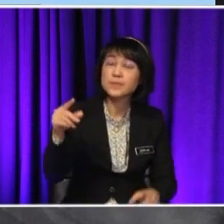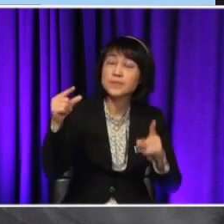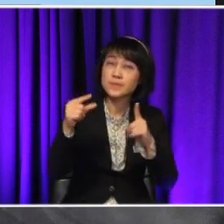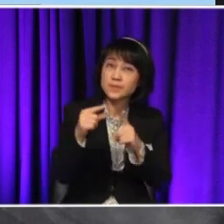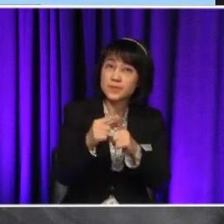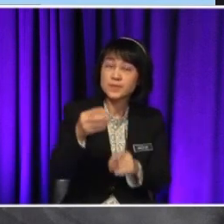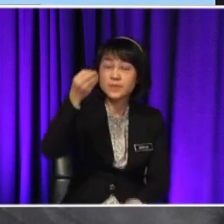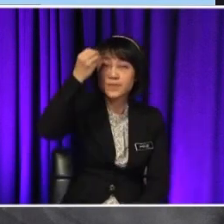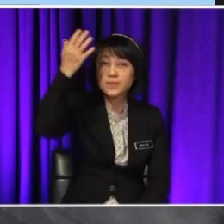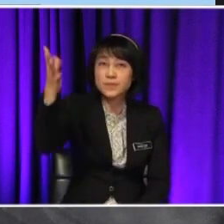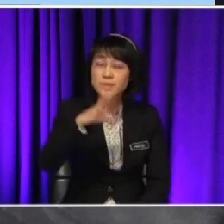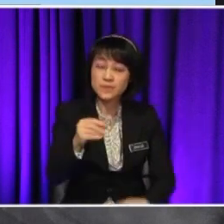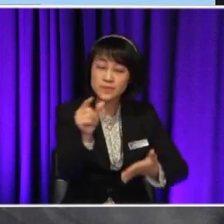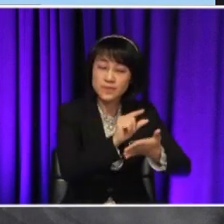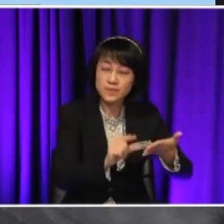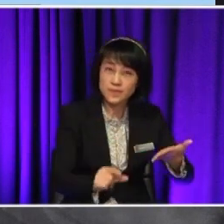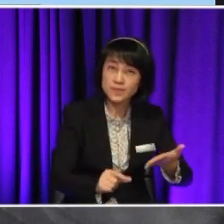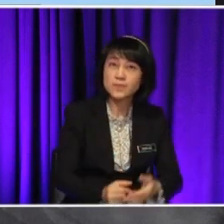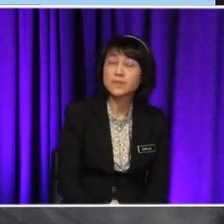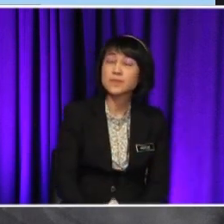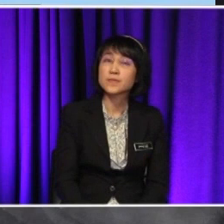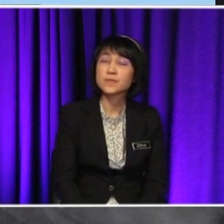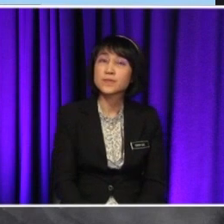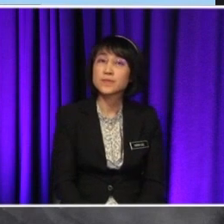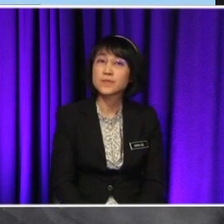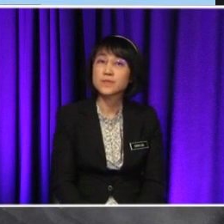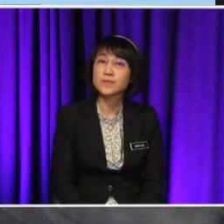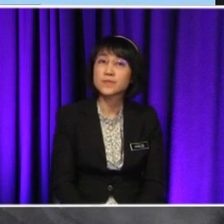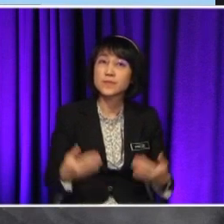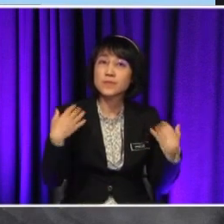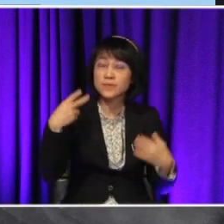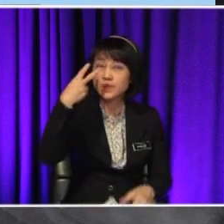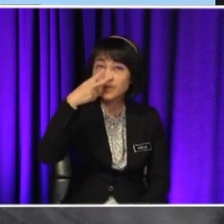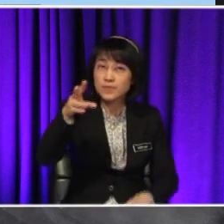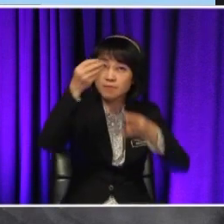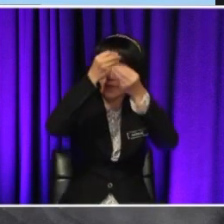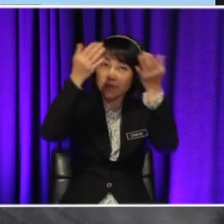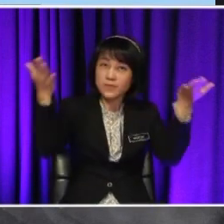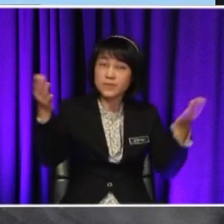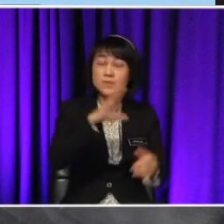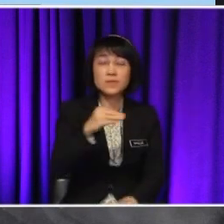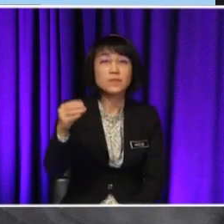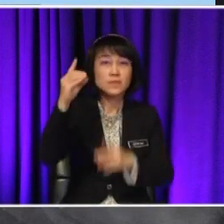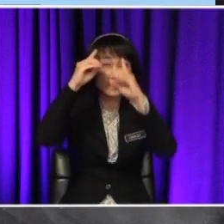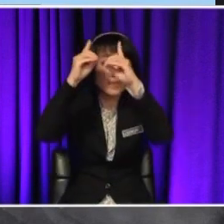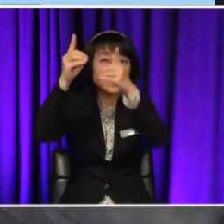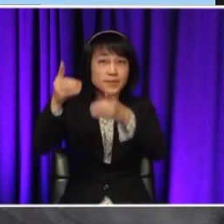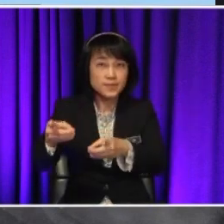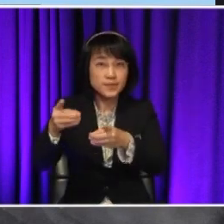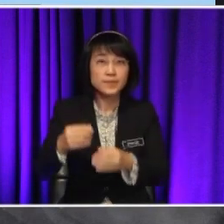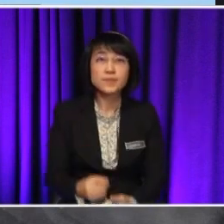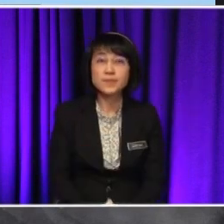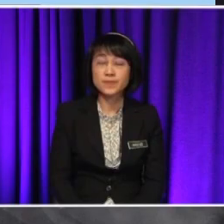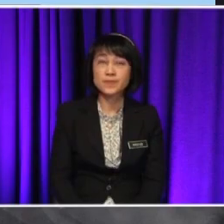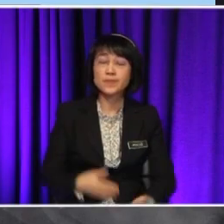dan grafik. Okey, maksudnya dia mempunyai visual, maklumat dan data. Tetapi disampaikan